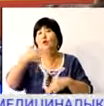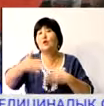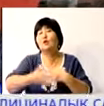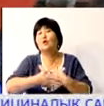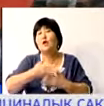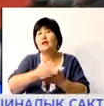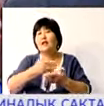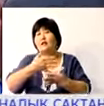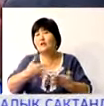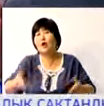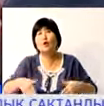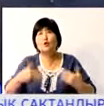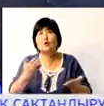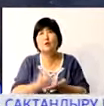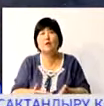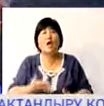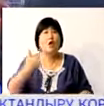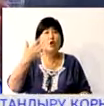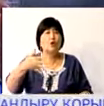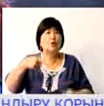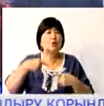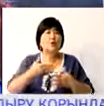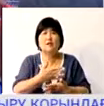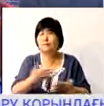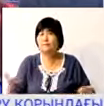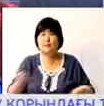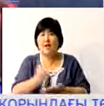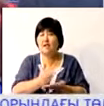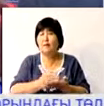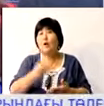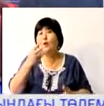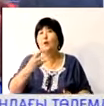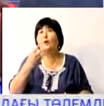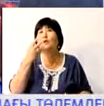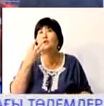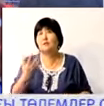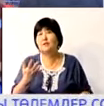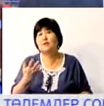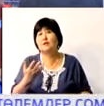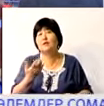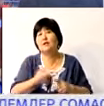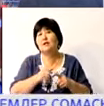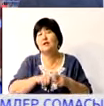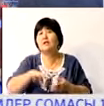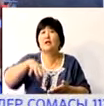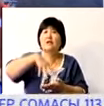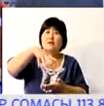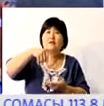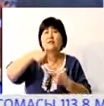нан өнімдерін ұсынып отыр. 50 түрлі нанымыз бар, 35 түрлі жаңағыдай кондитерлік өнімдер